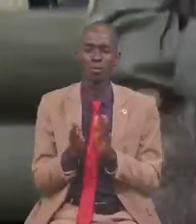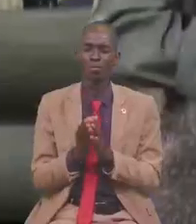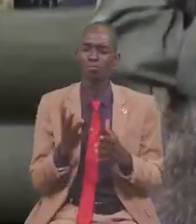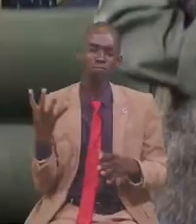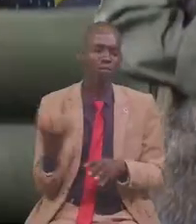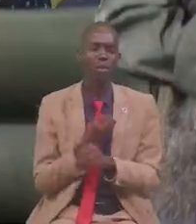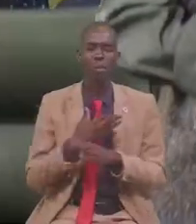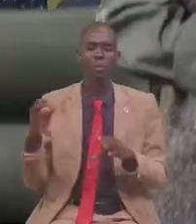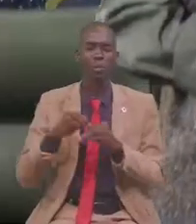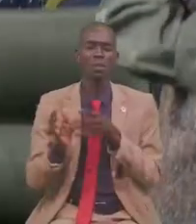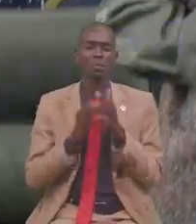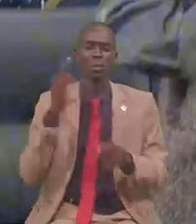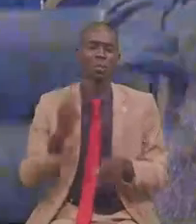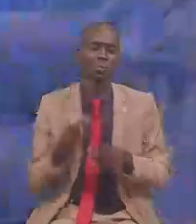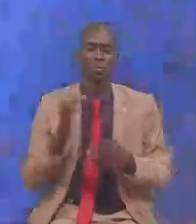Jésus-Christ.